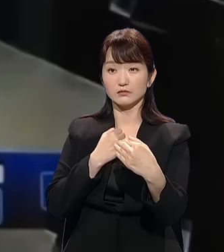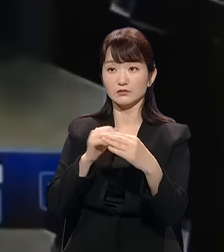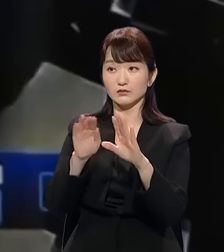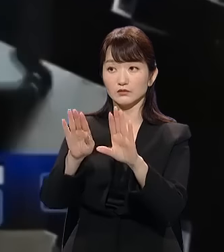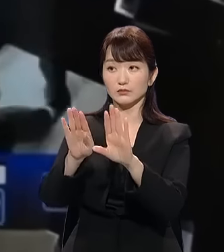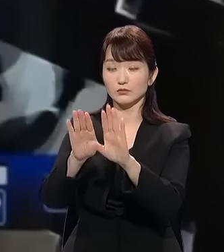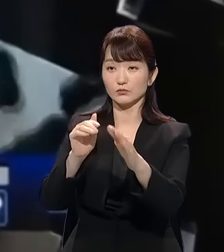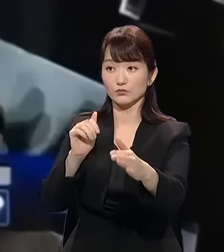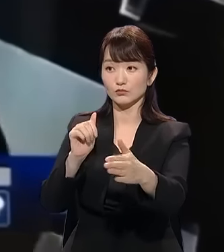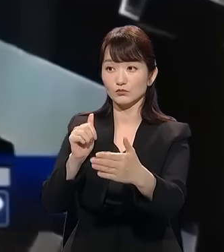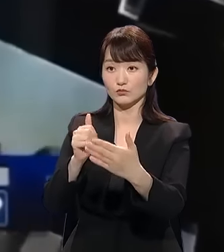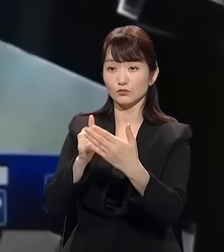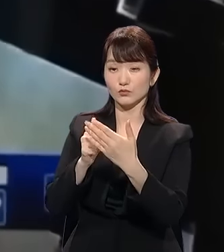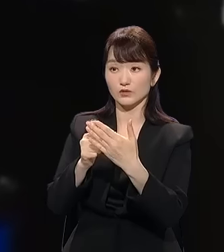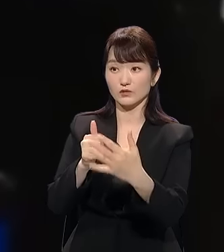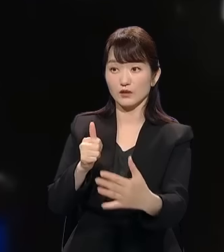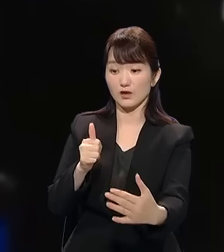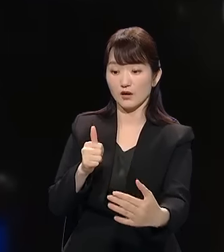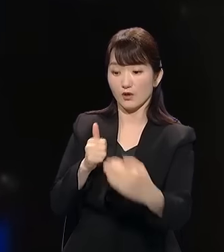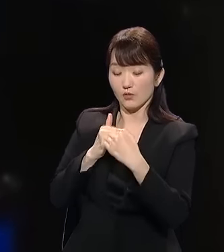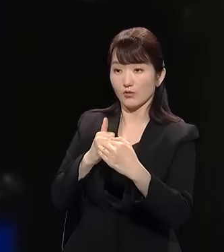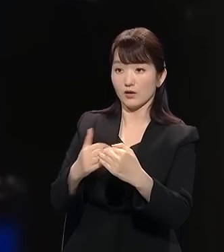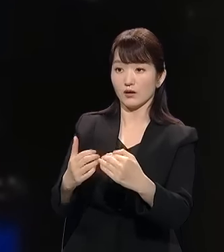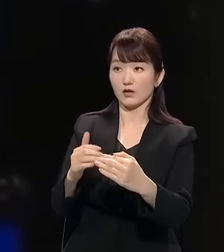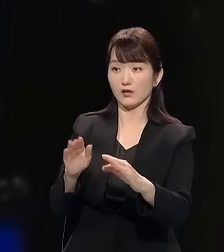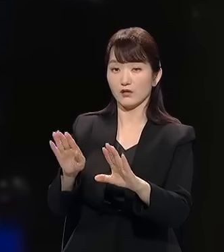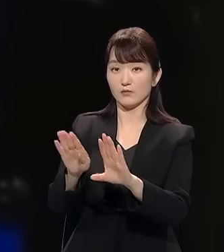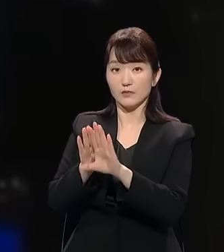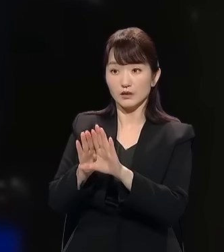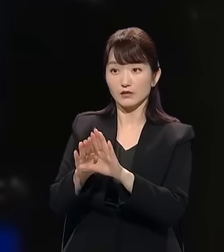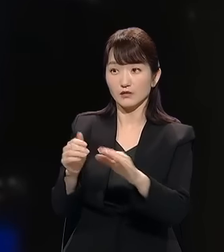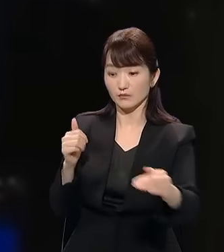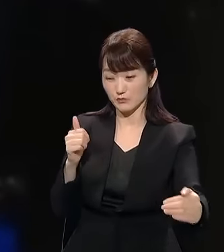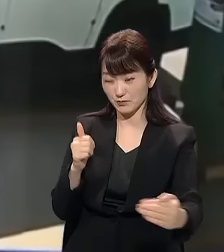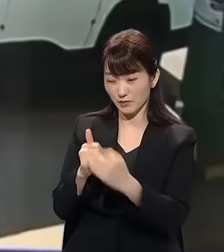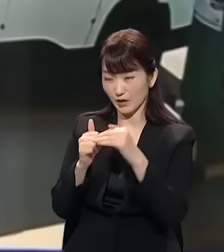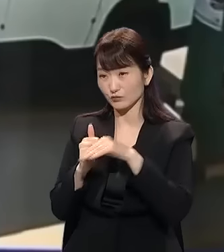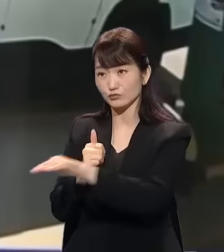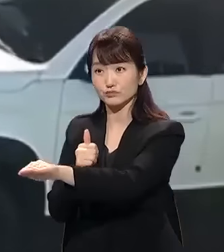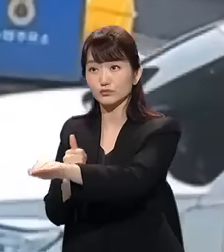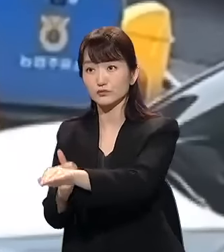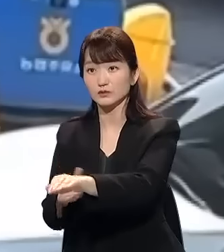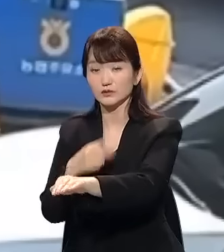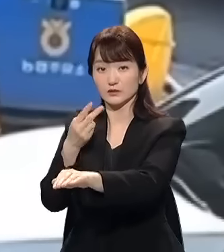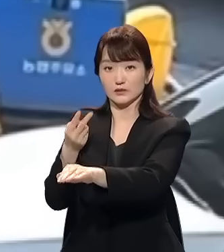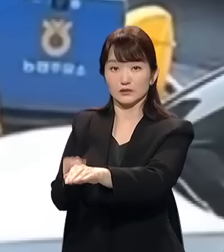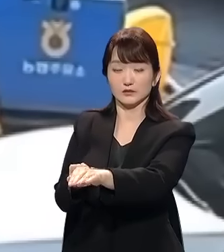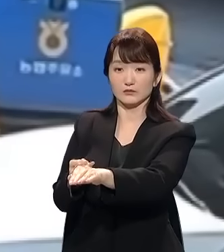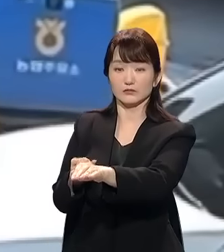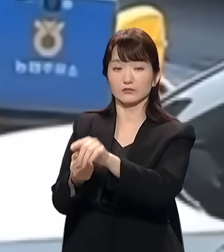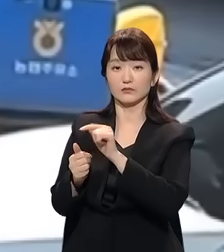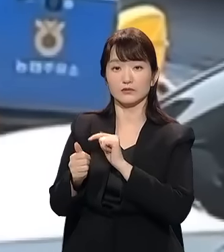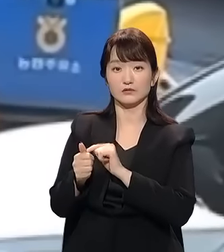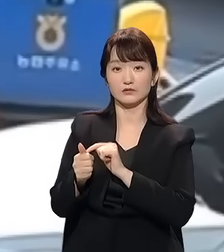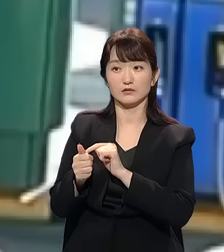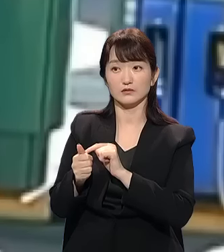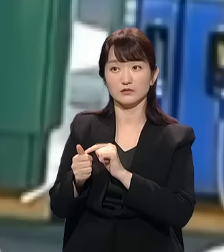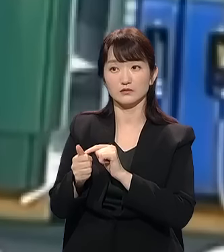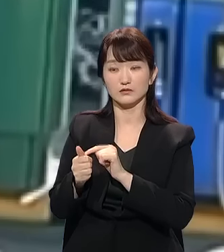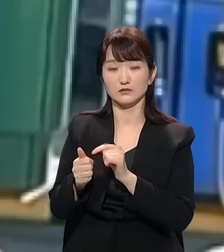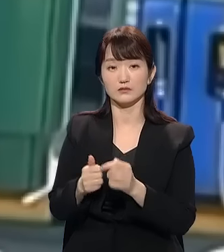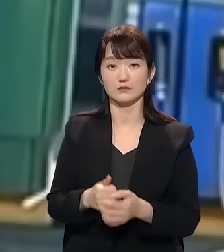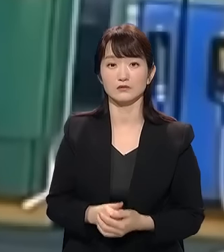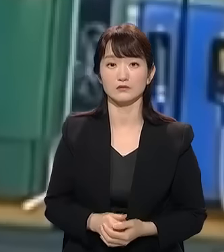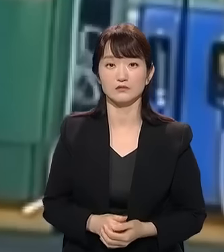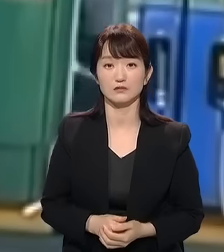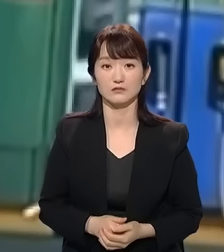문짝과 남성을 향해서 돌진. 자, 문을 닫지만 저렇게 쾅 치고 가버리면서 뒤로 날아가 버린 저 남성. 좀 아이고